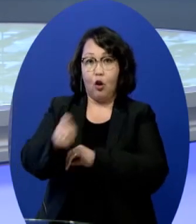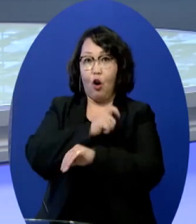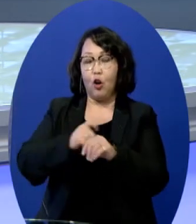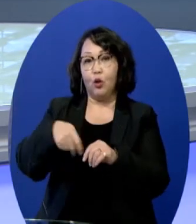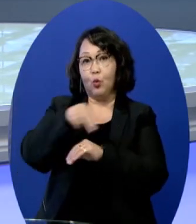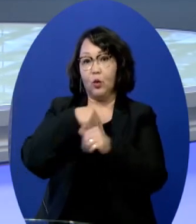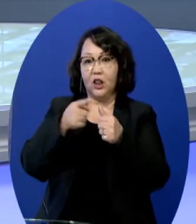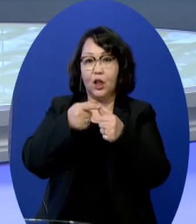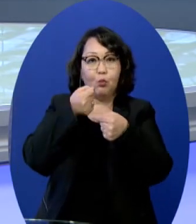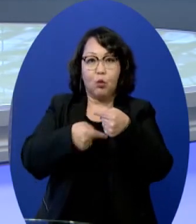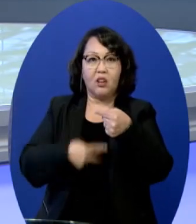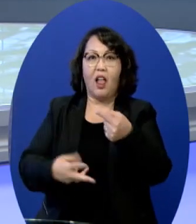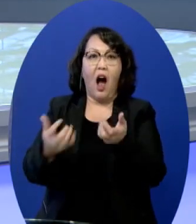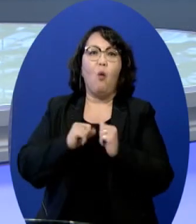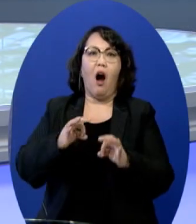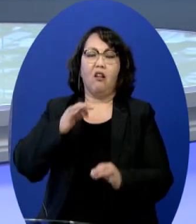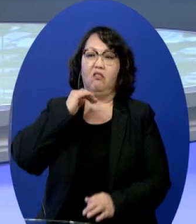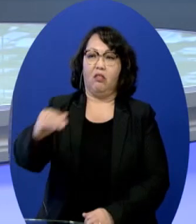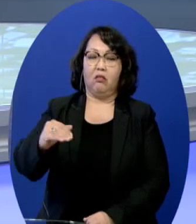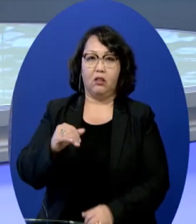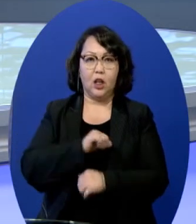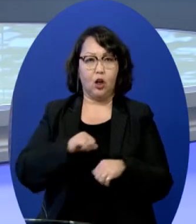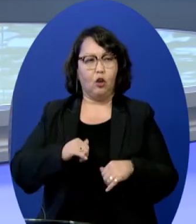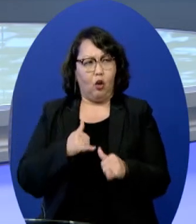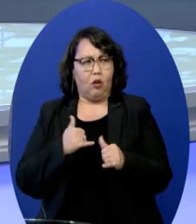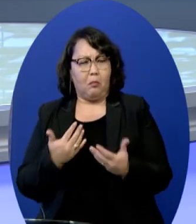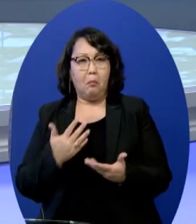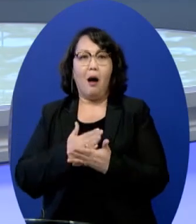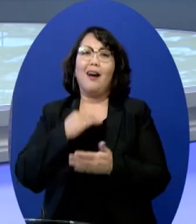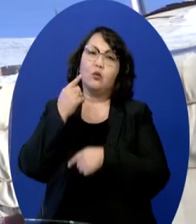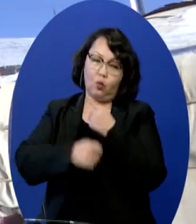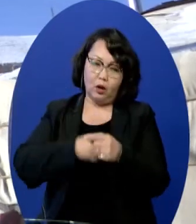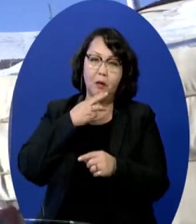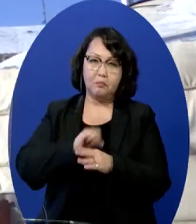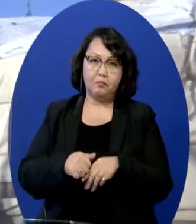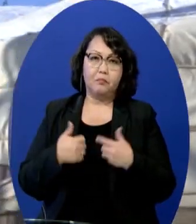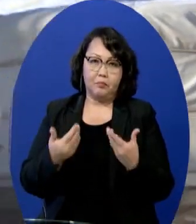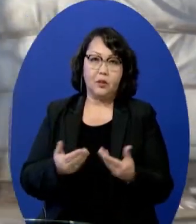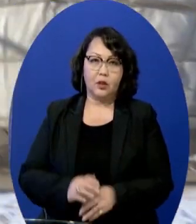асуудлууд байсаар байна. Яг энэ асуудлыг манай сурвалжлагч энэ удаа хөндлөө.